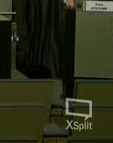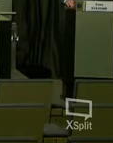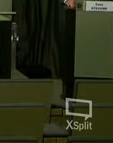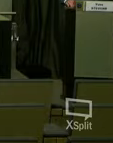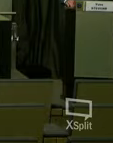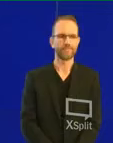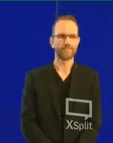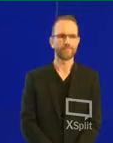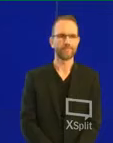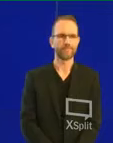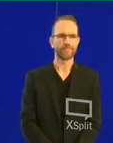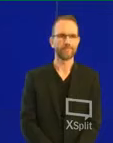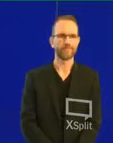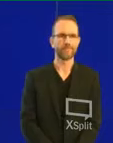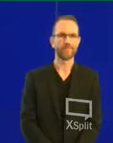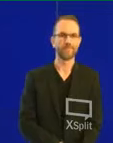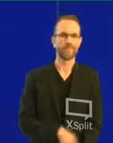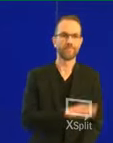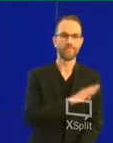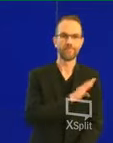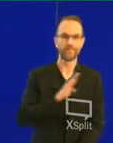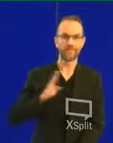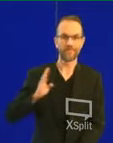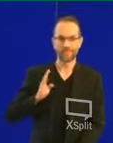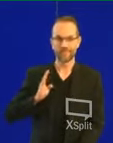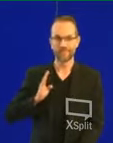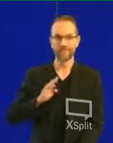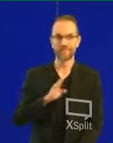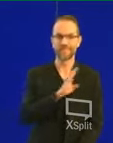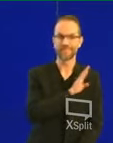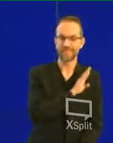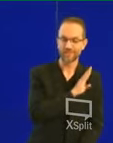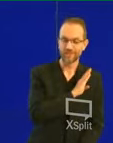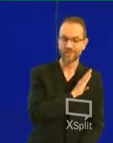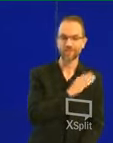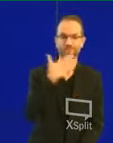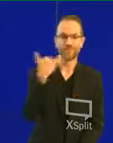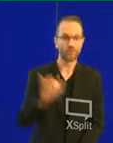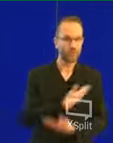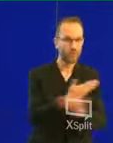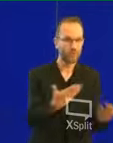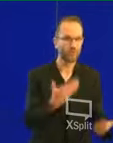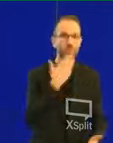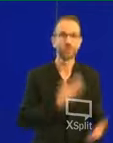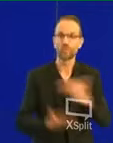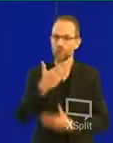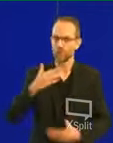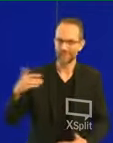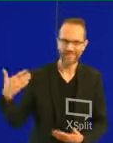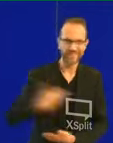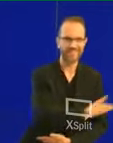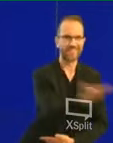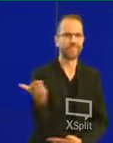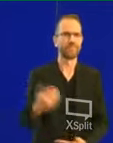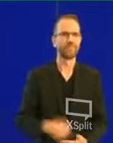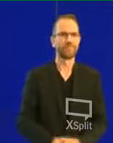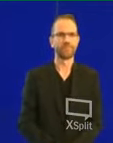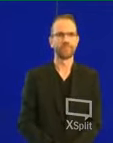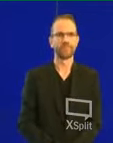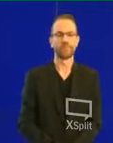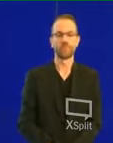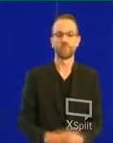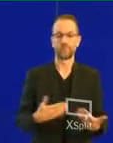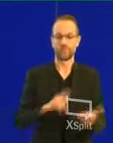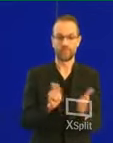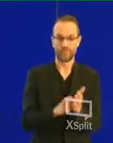madame et messieurs bonjour le mauvais ni de rennes nous sommes samedi 4 avril bienvenue pour ce point de